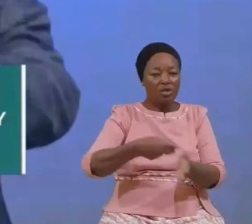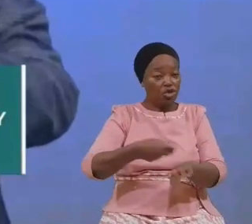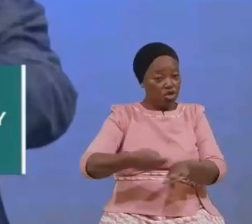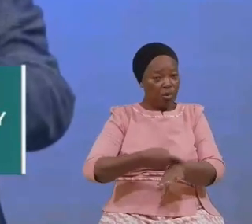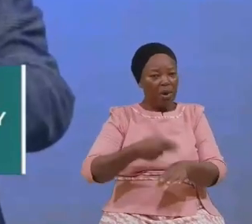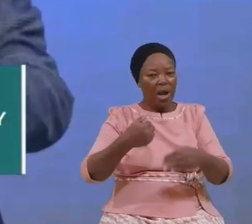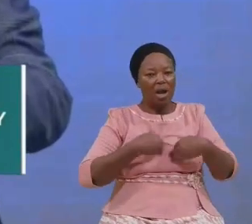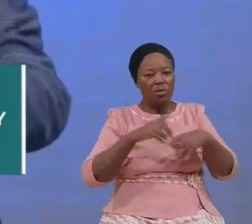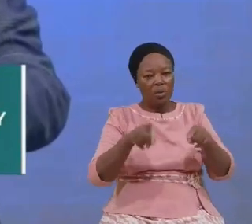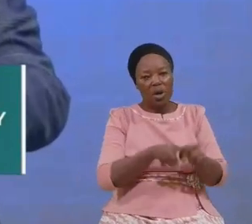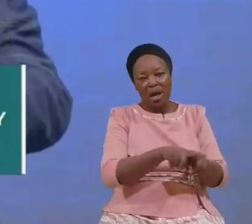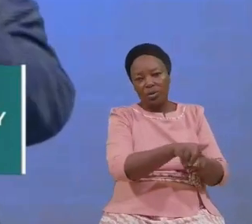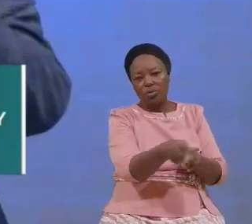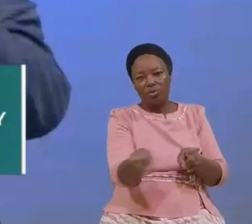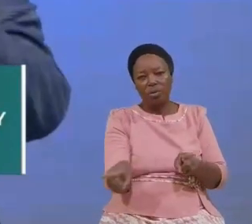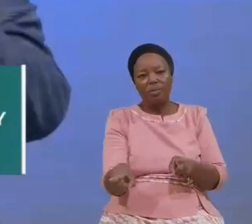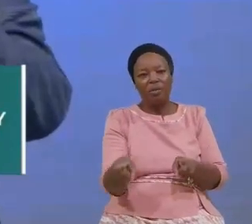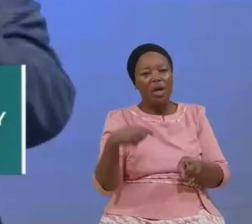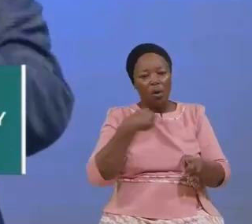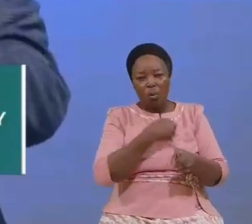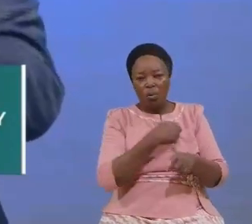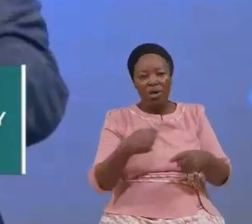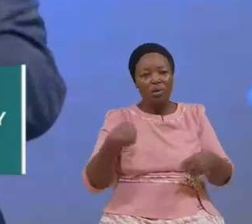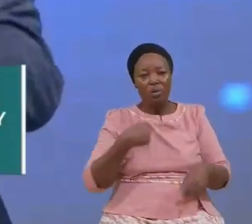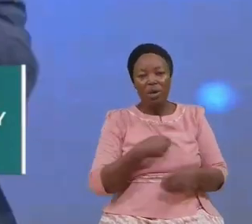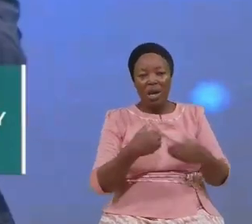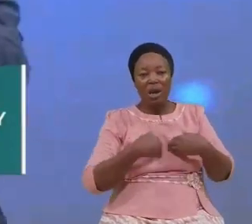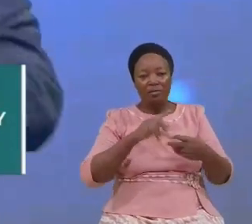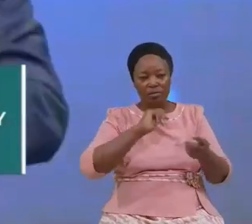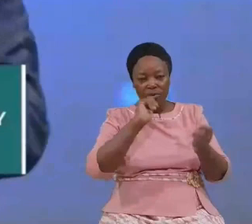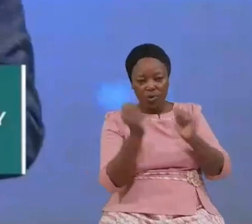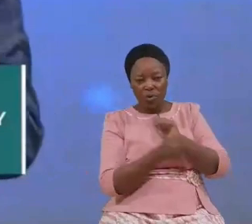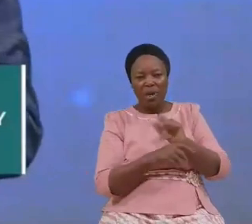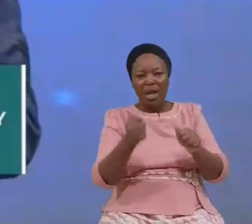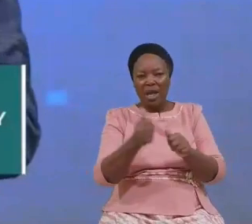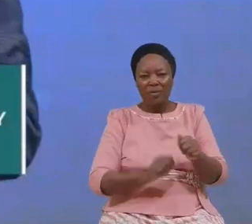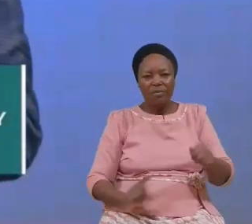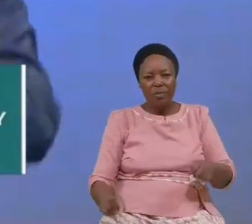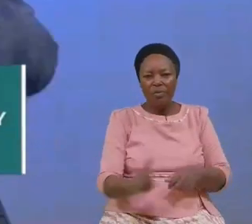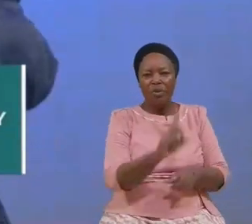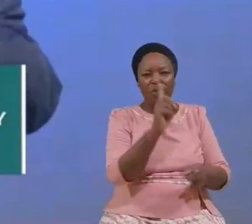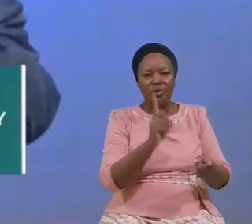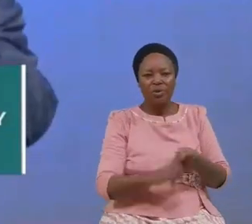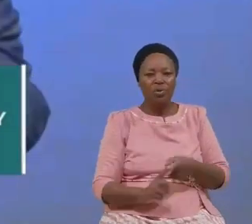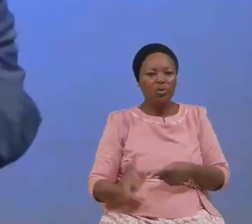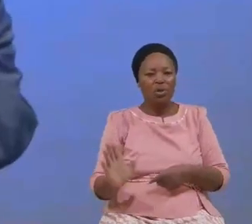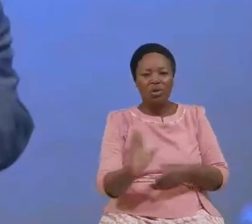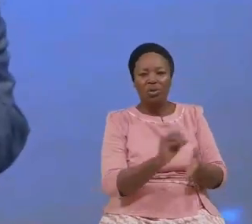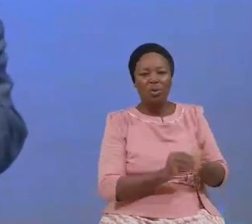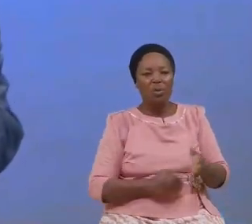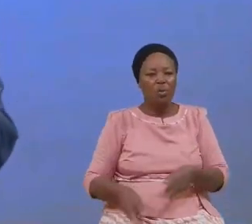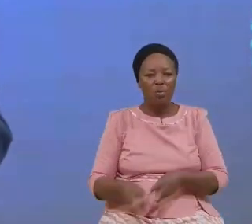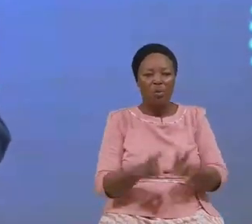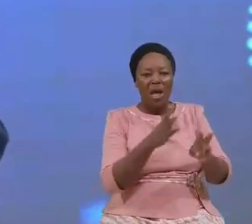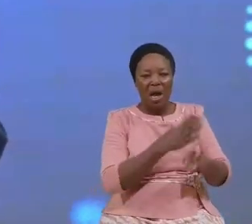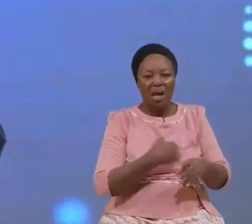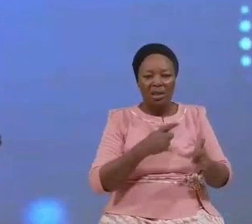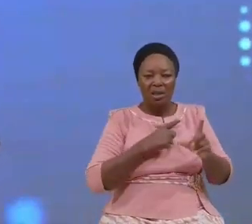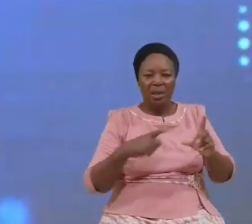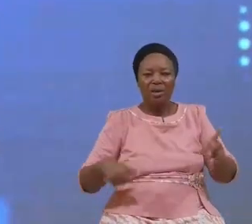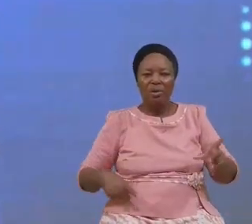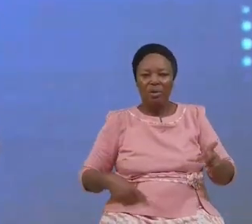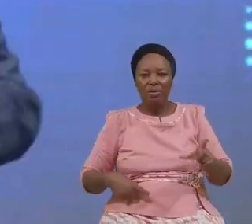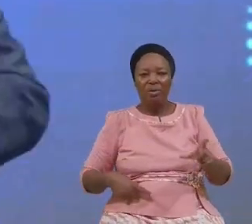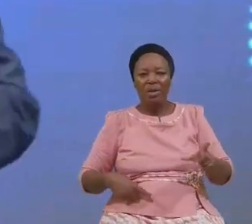tous chacun suivait sa propre voie et l'Éternel a fait retomber sur